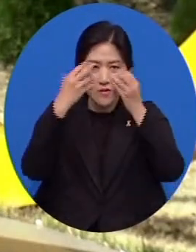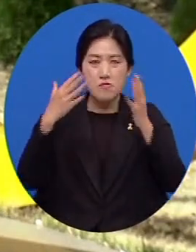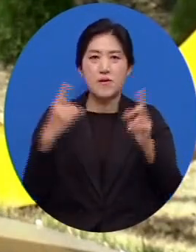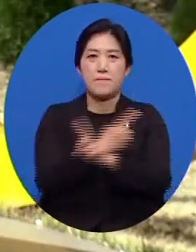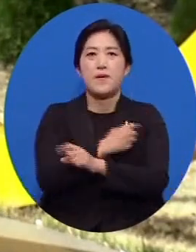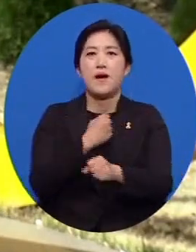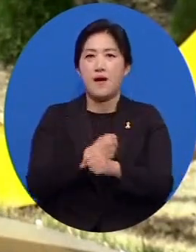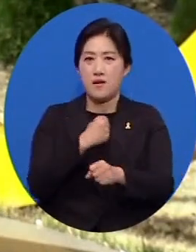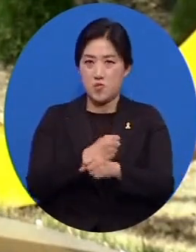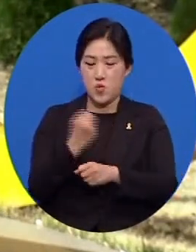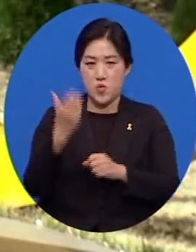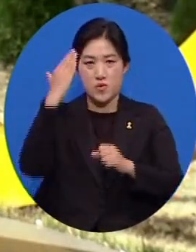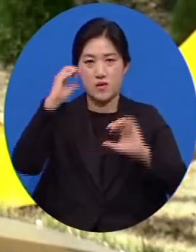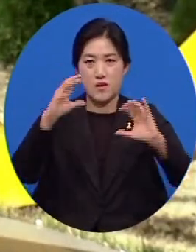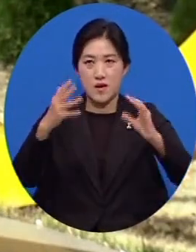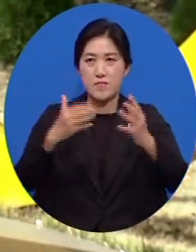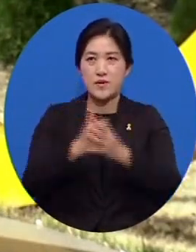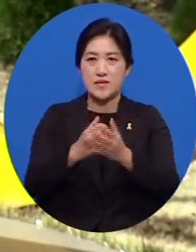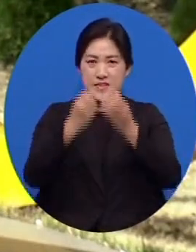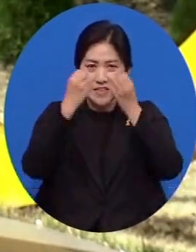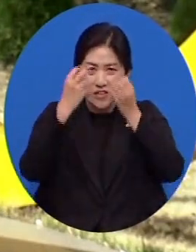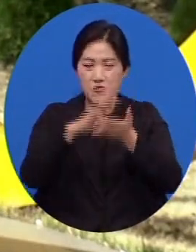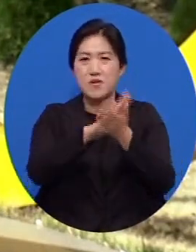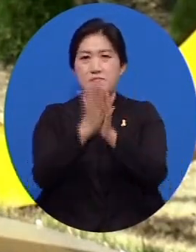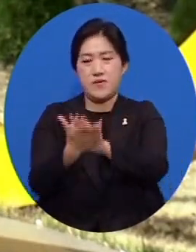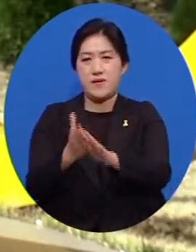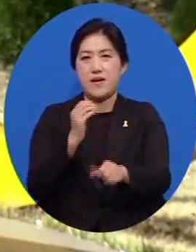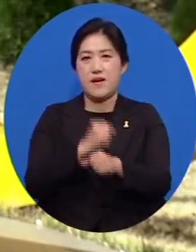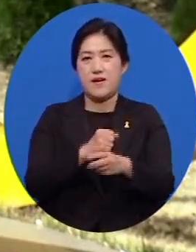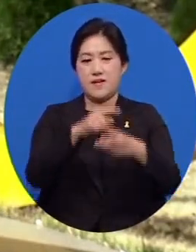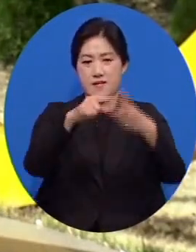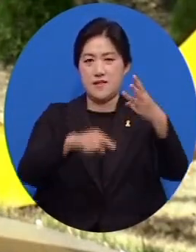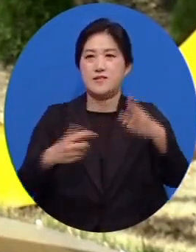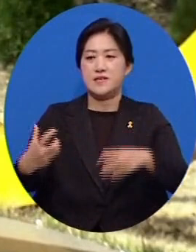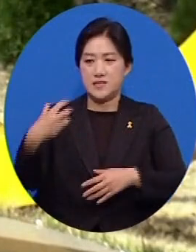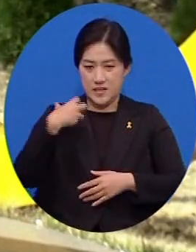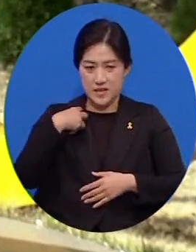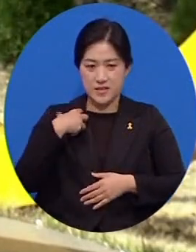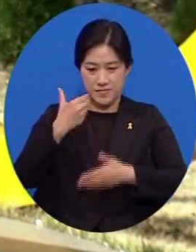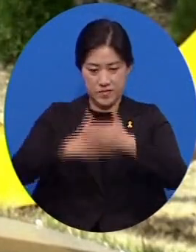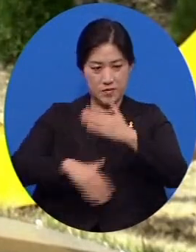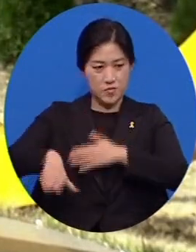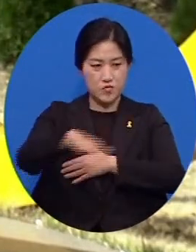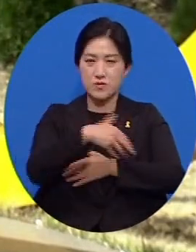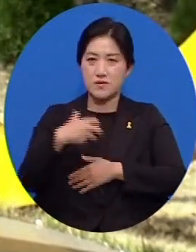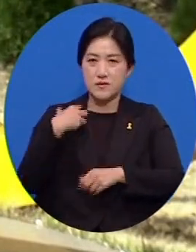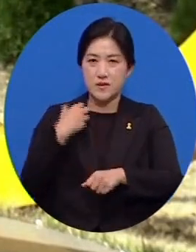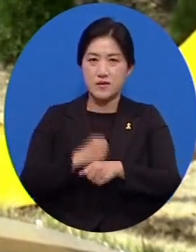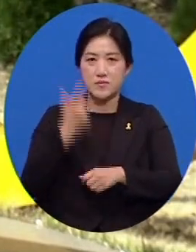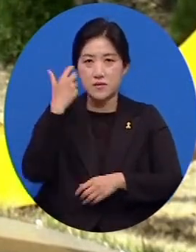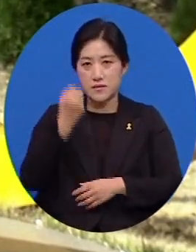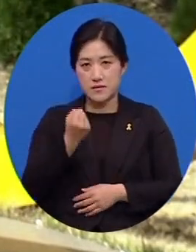만들고 대한민국을 새롭게 만들어가는 그런 책임이 우리들에게 있다고 생각합니다.